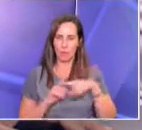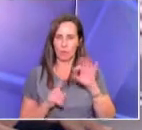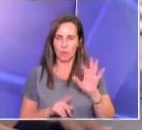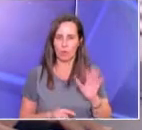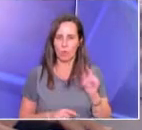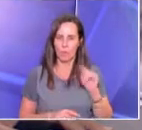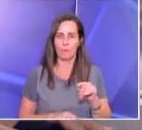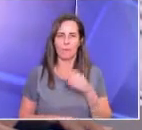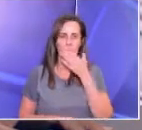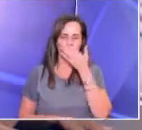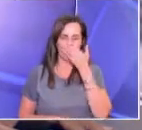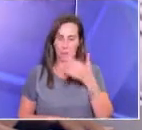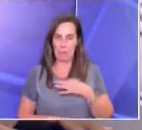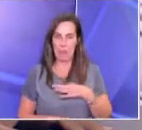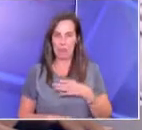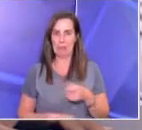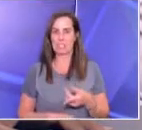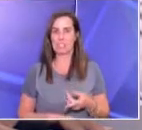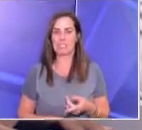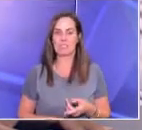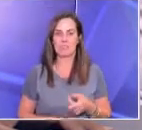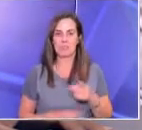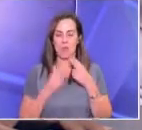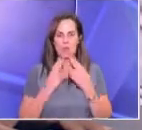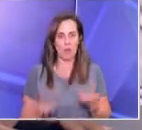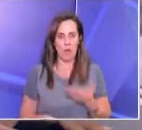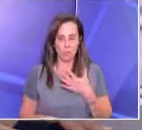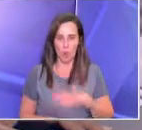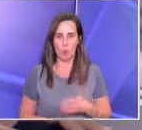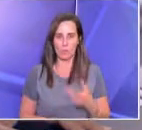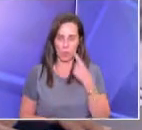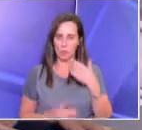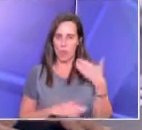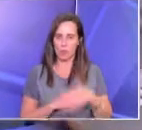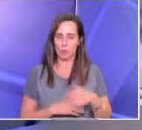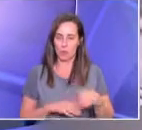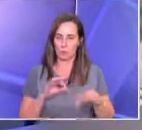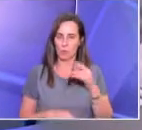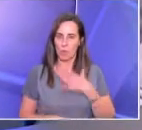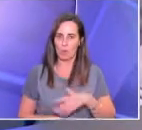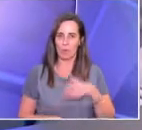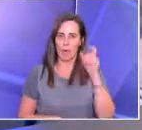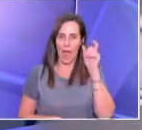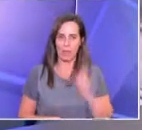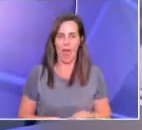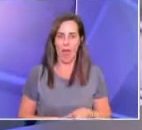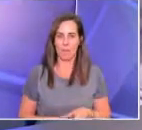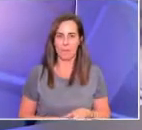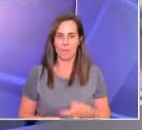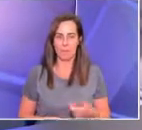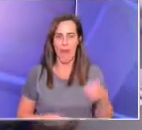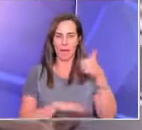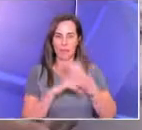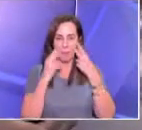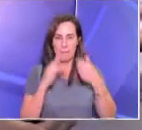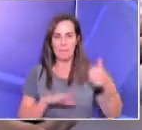בא ממקום מסוים. לא יודע, בעיניי, זו התשובה, אתה יודע, אתה רוצה לראות, בסופו של דבר אתה הולך להצביע, אתה גם הולך לצבוע עבור איזשהו מנהיג,